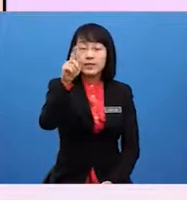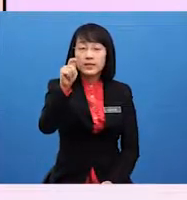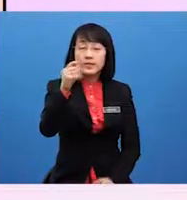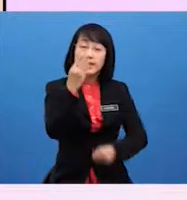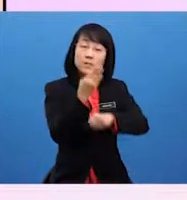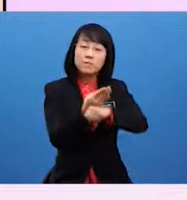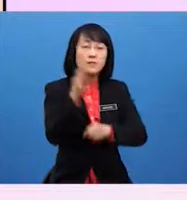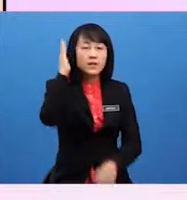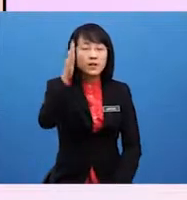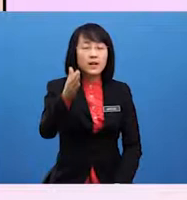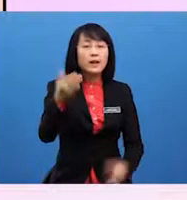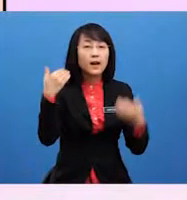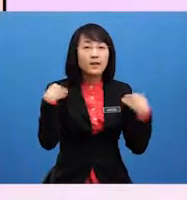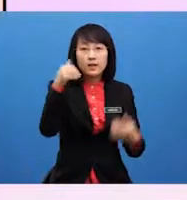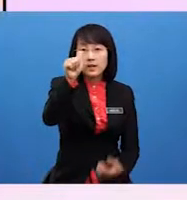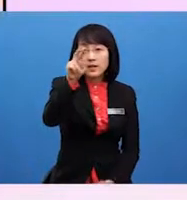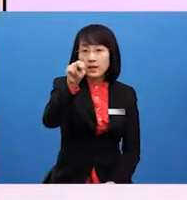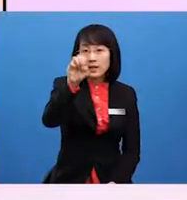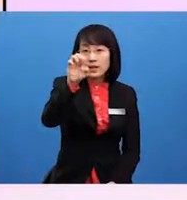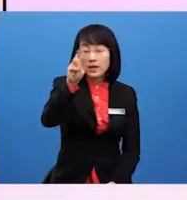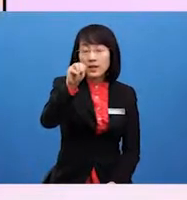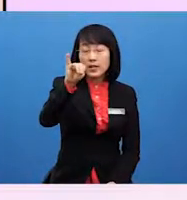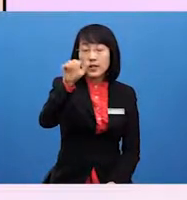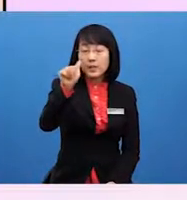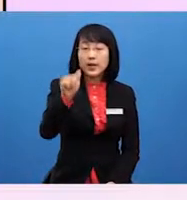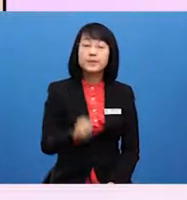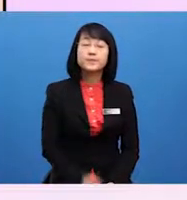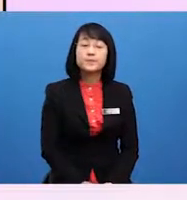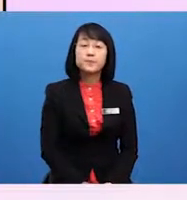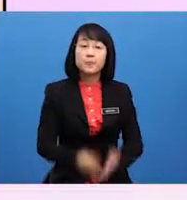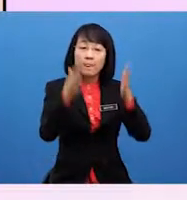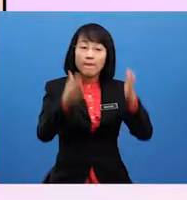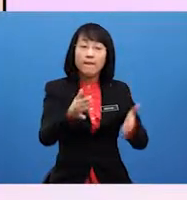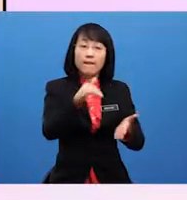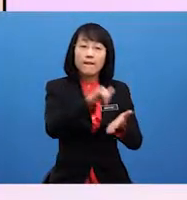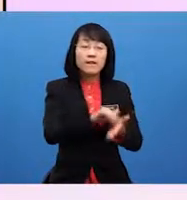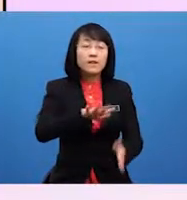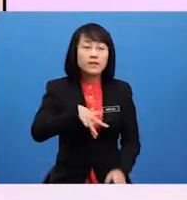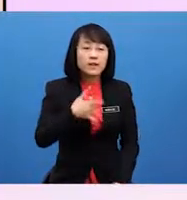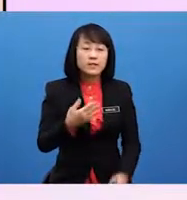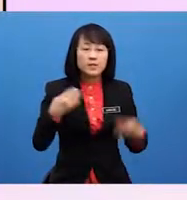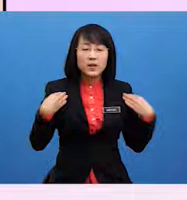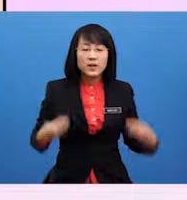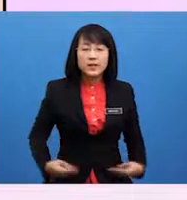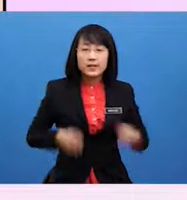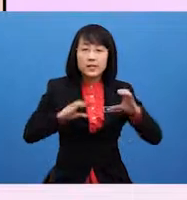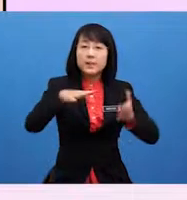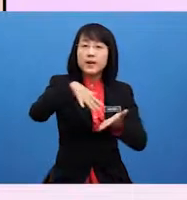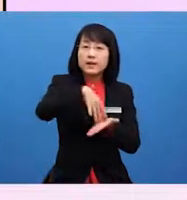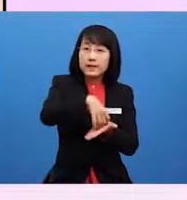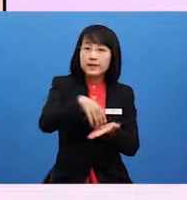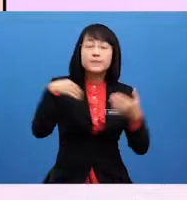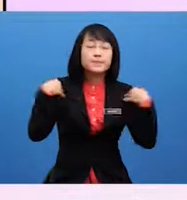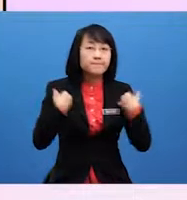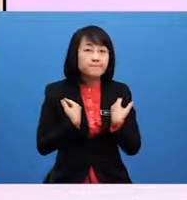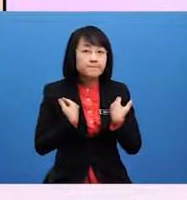mengalami anemia, iaitu suatu keadaan di mana badannya akan mudah letih dengan kulit